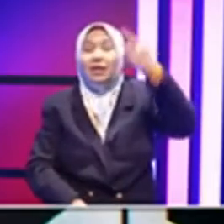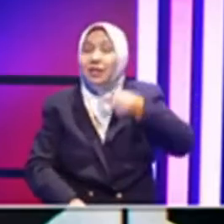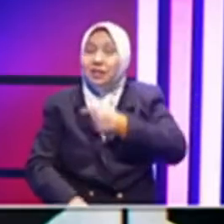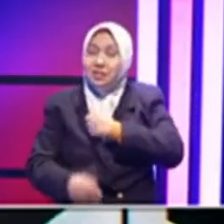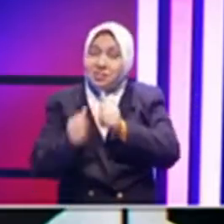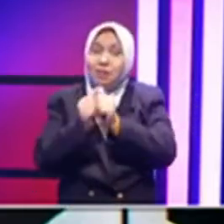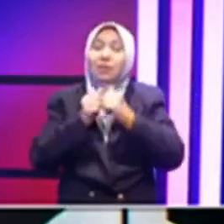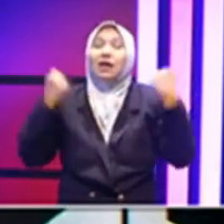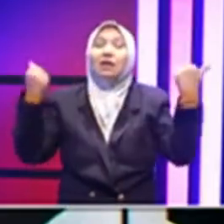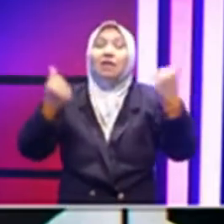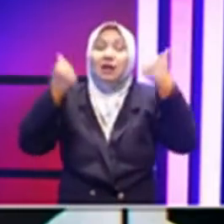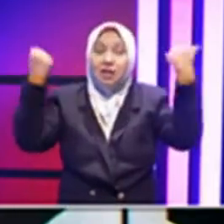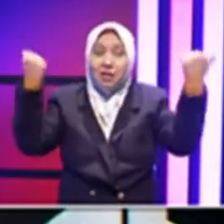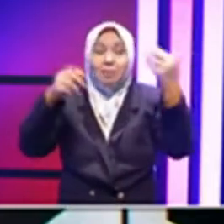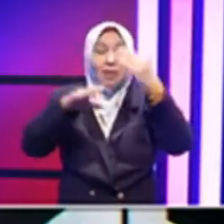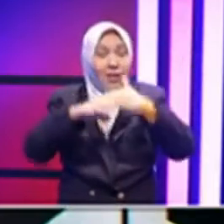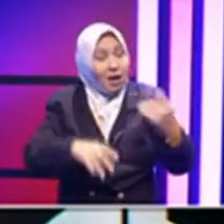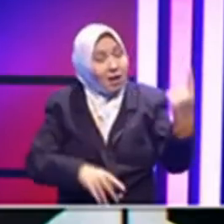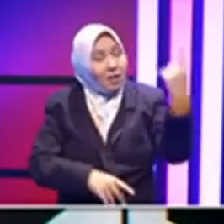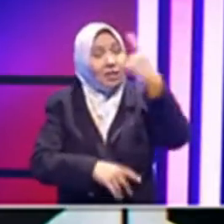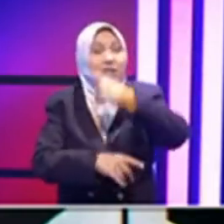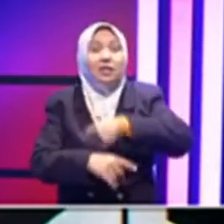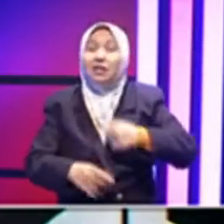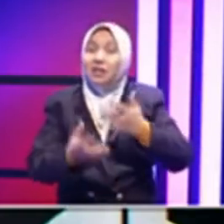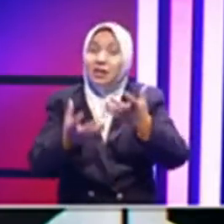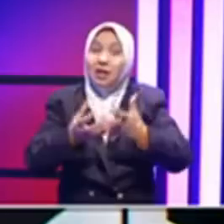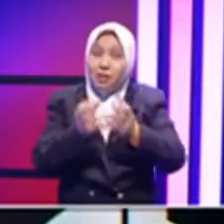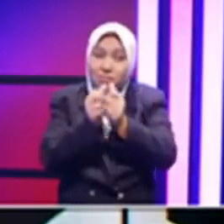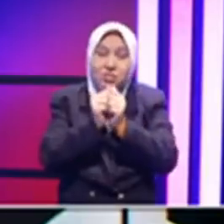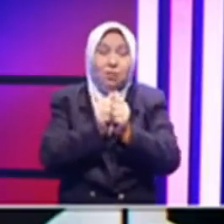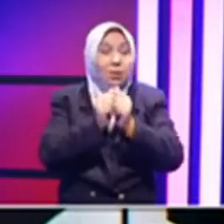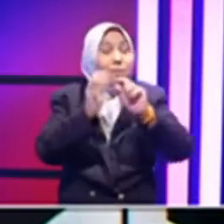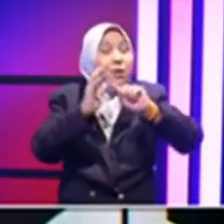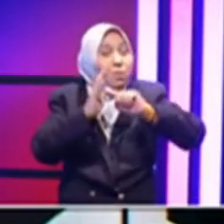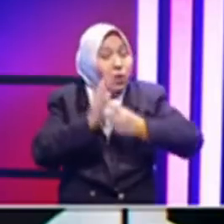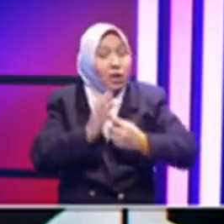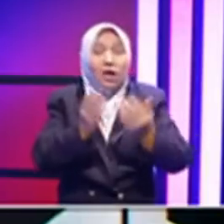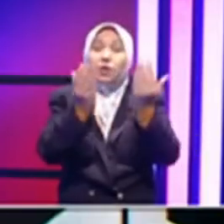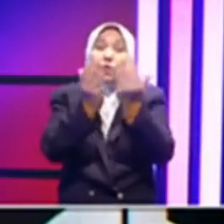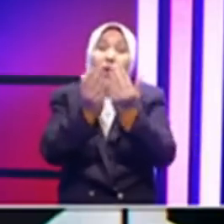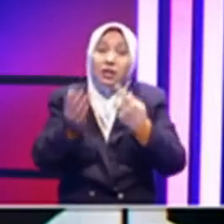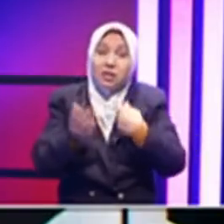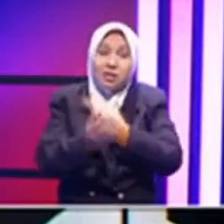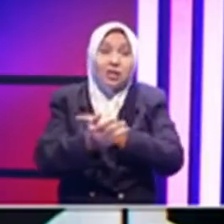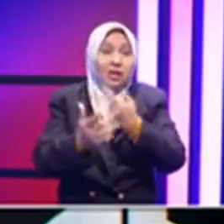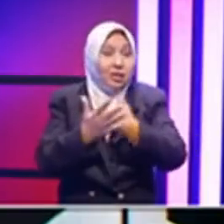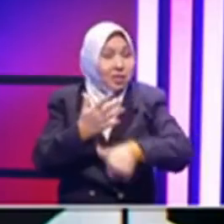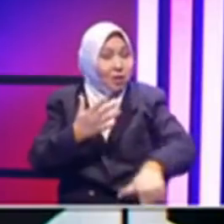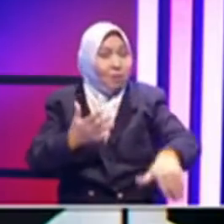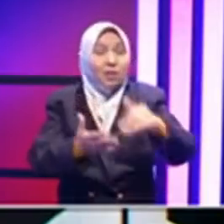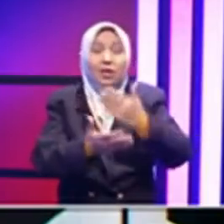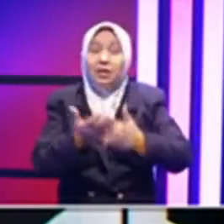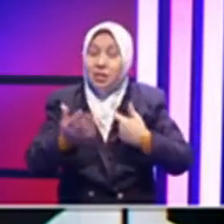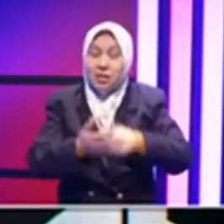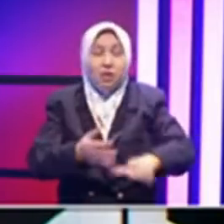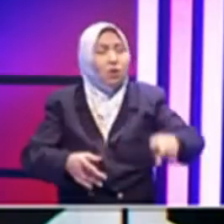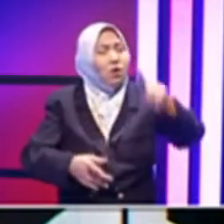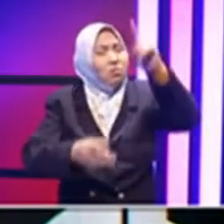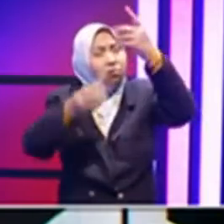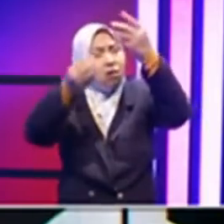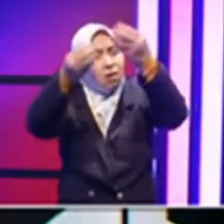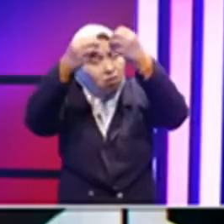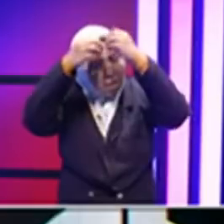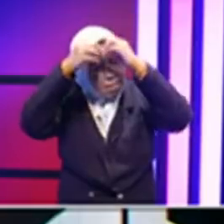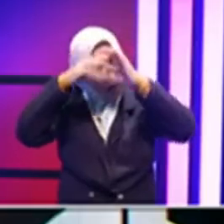sama-sama raikan pada hari ini. Dan kita ingin sama-sama memulakan doa kita ataupun sesi kita dengan subhanakala